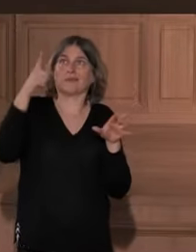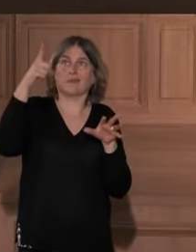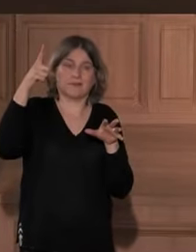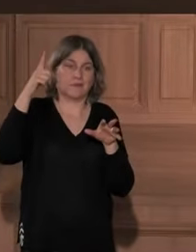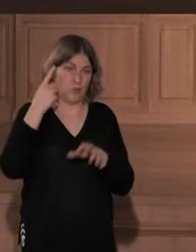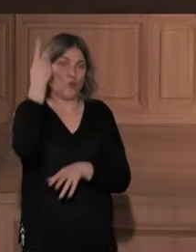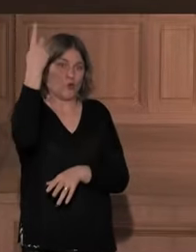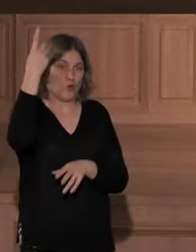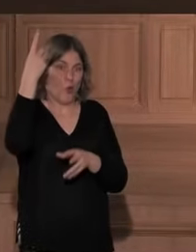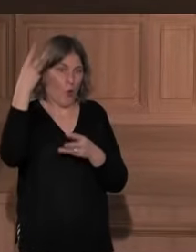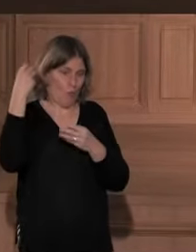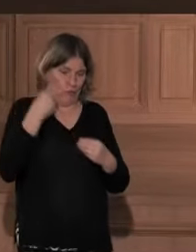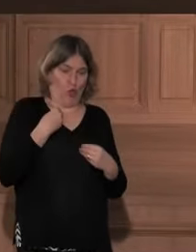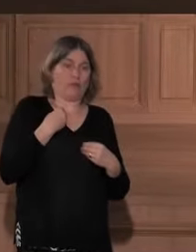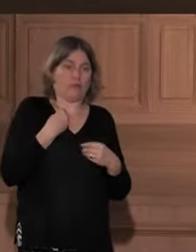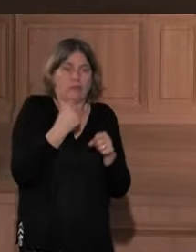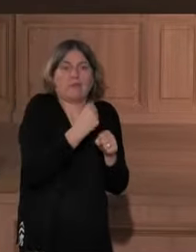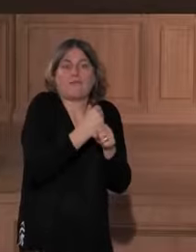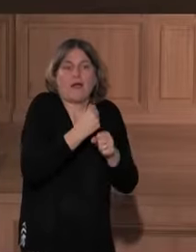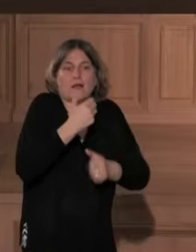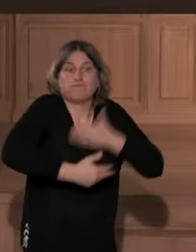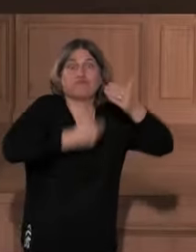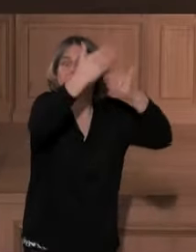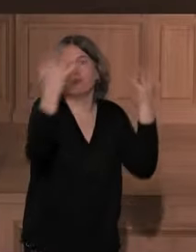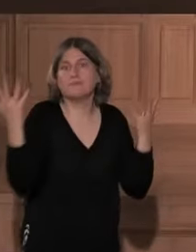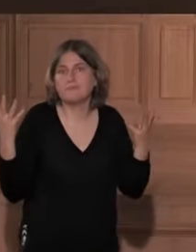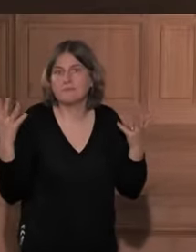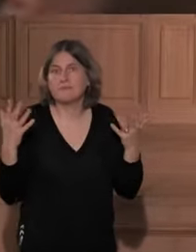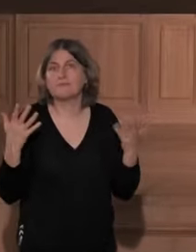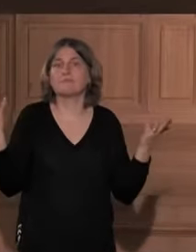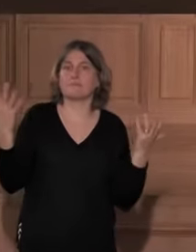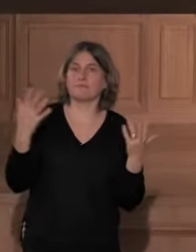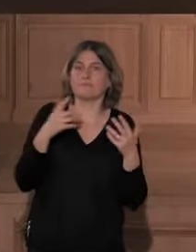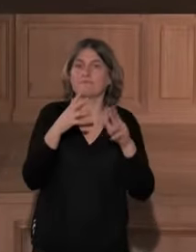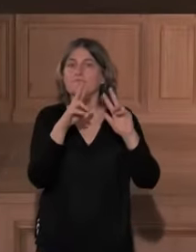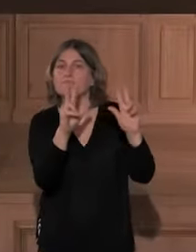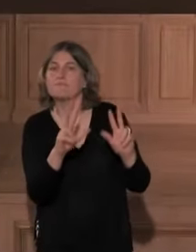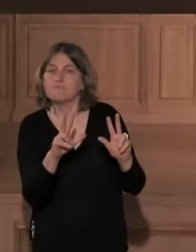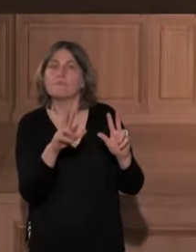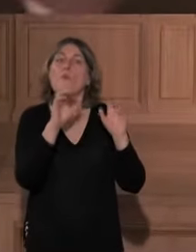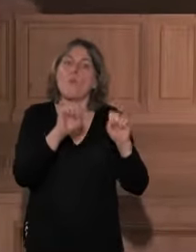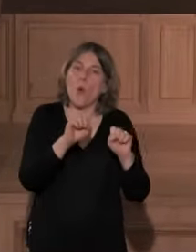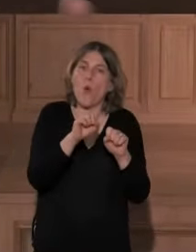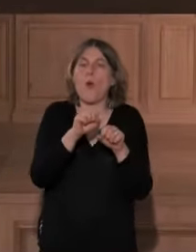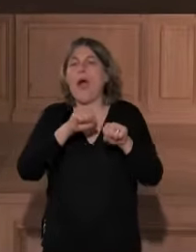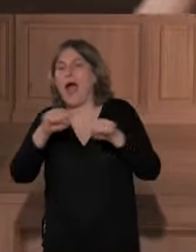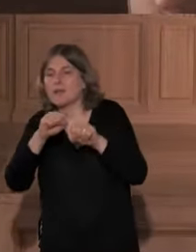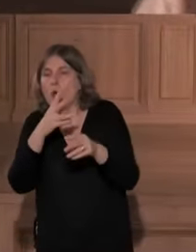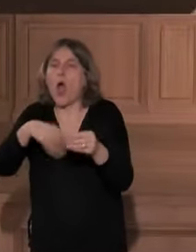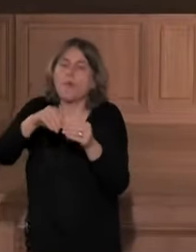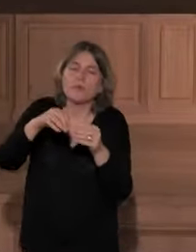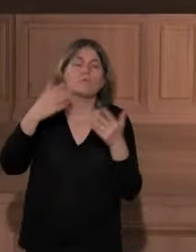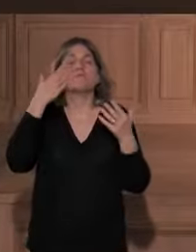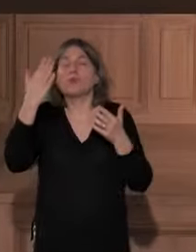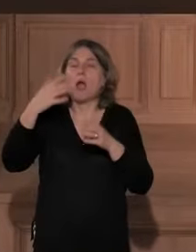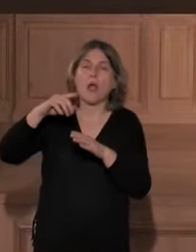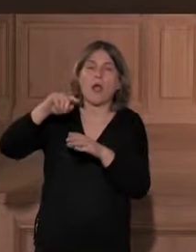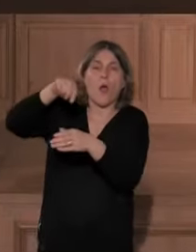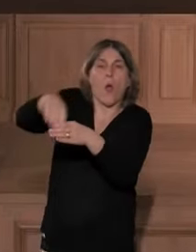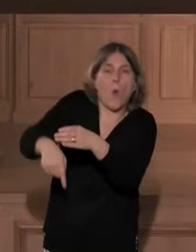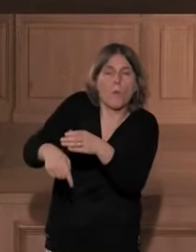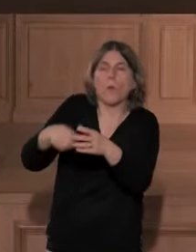Mmh. Donc vous avez des gens, ils sont informaticiens, et puis pour plaire à Dieu, ils doivent faire des bonnes actions à côté. Il faut créer un puits, faire un orphelinat.